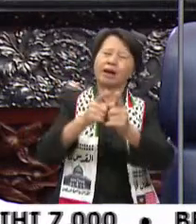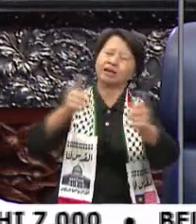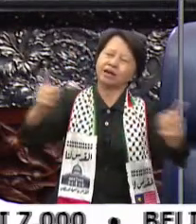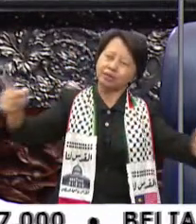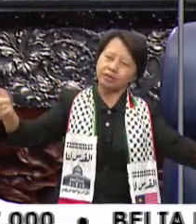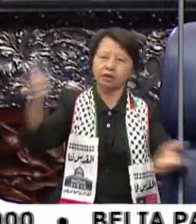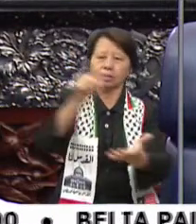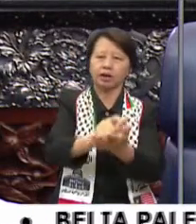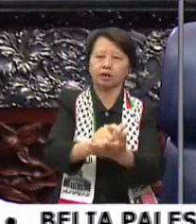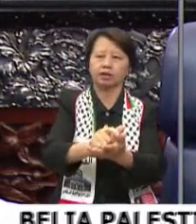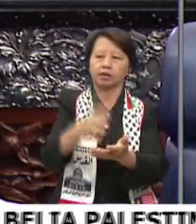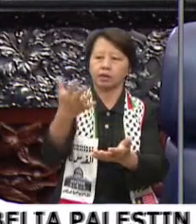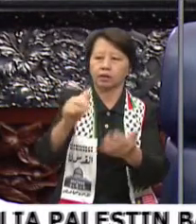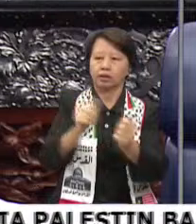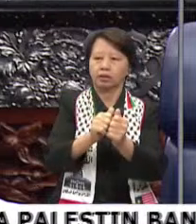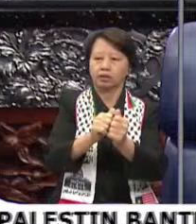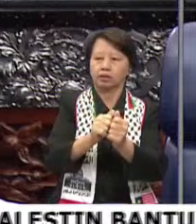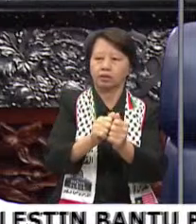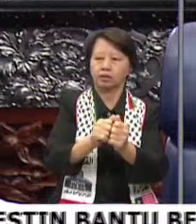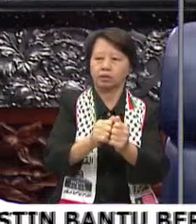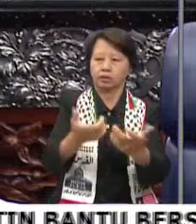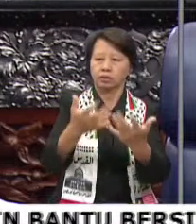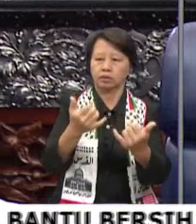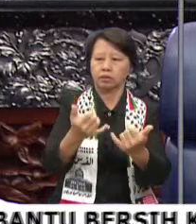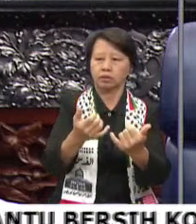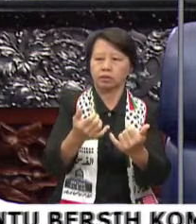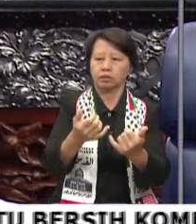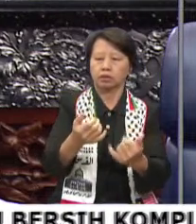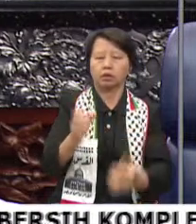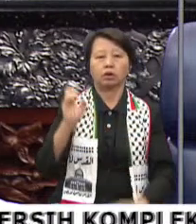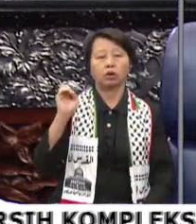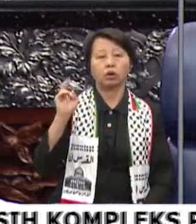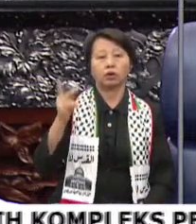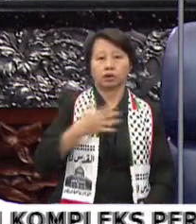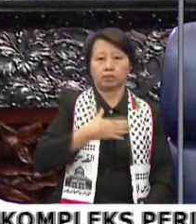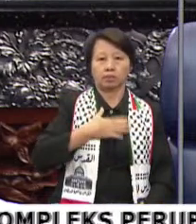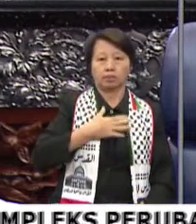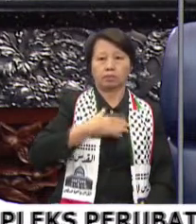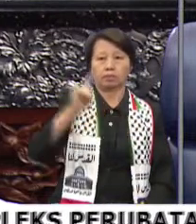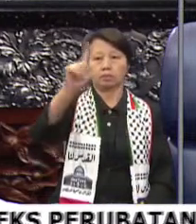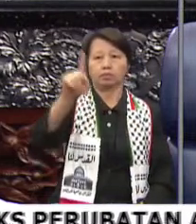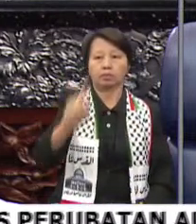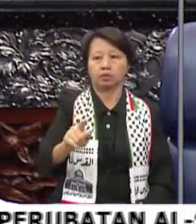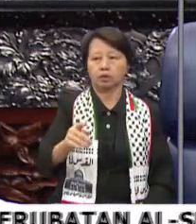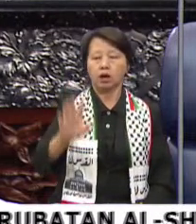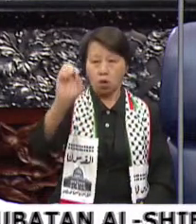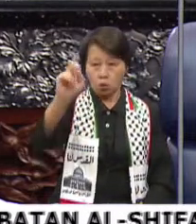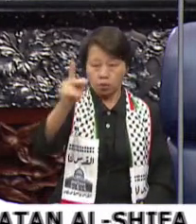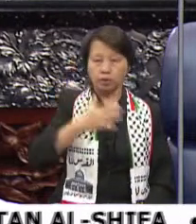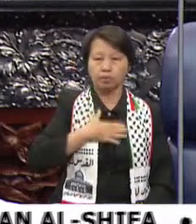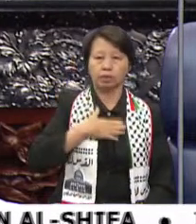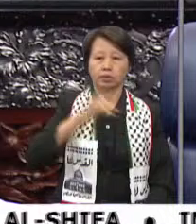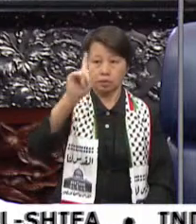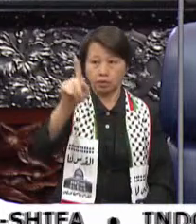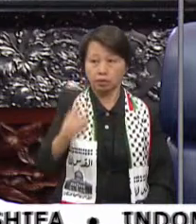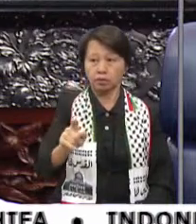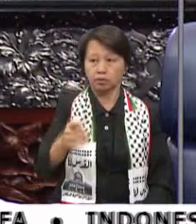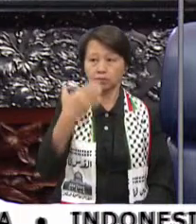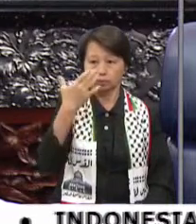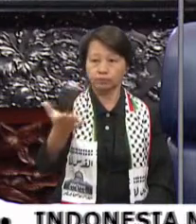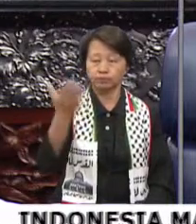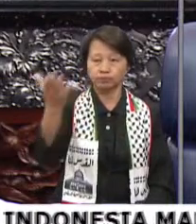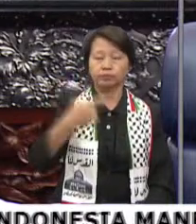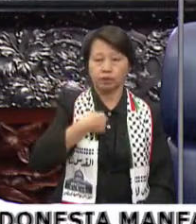laporan tu ya lebih kurang sama dengan dengan bukit Gantang Ya okey soalan saya soalan saya soalan saya terima